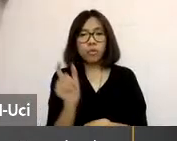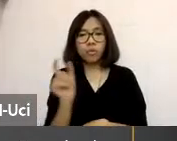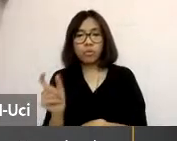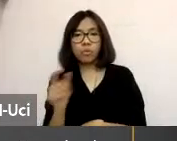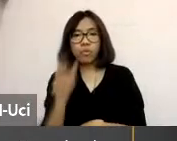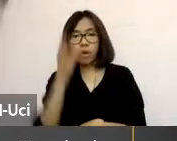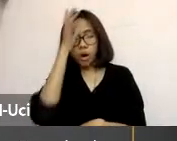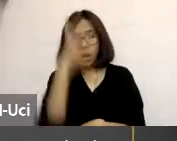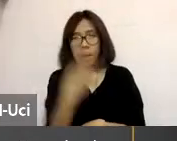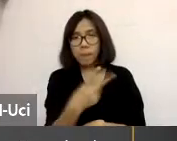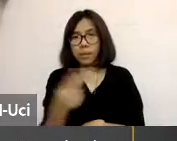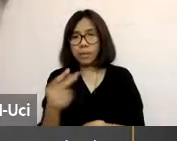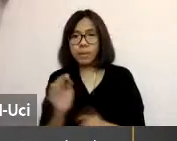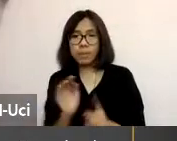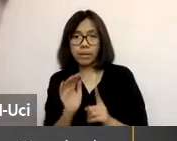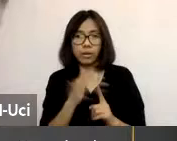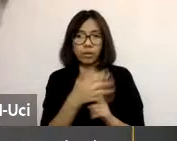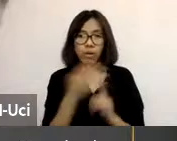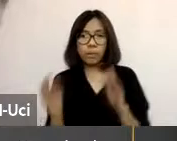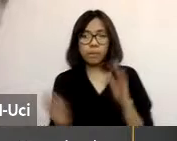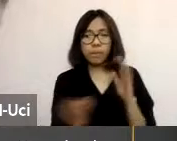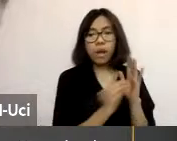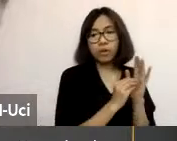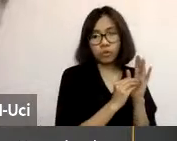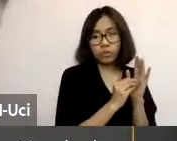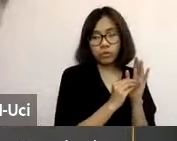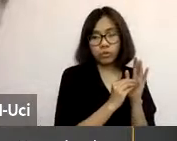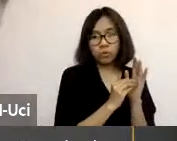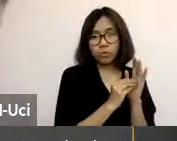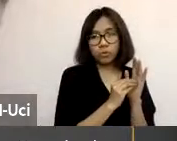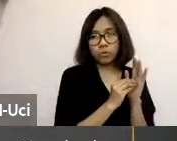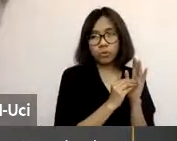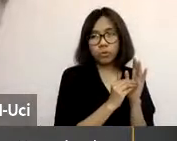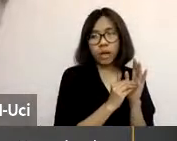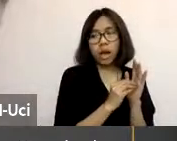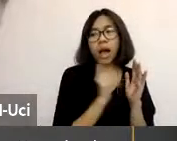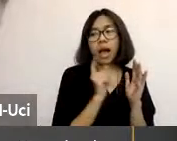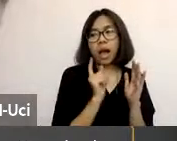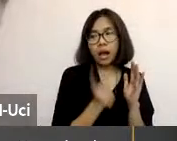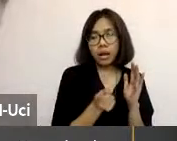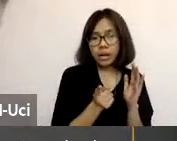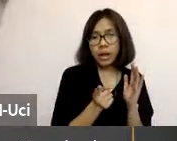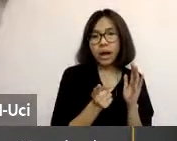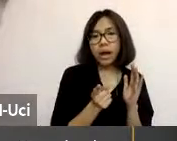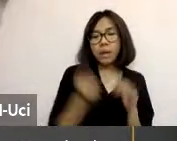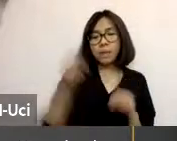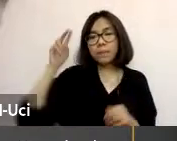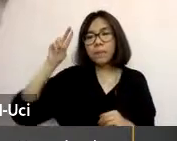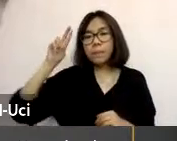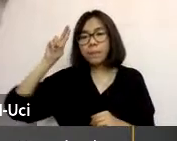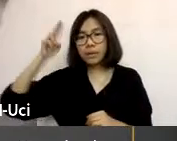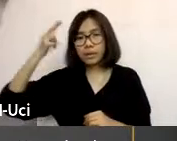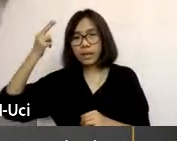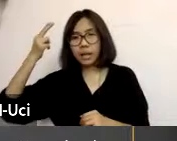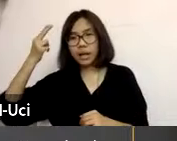Konsumen bahwa ada ke ikut sertaan pemerintah